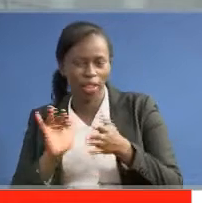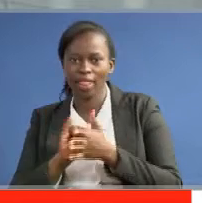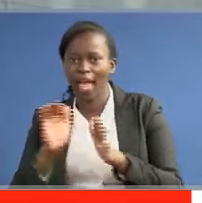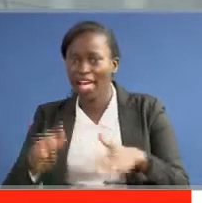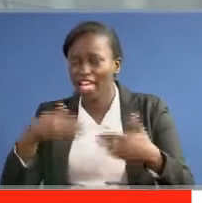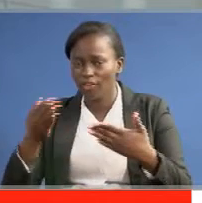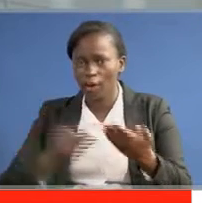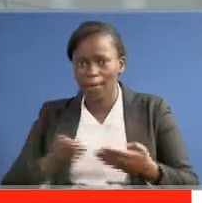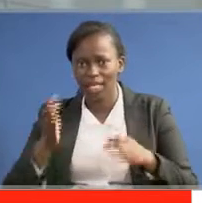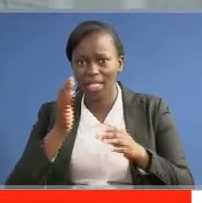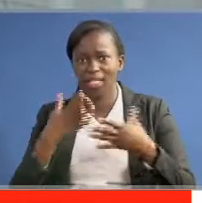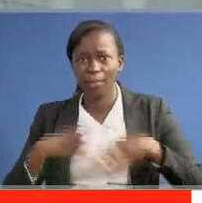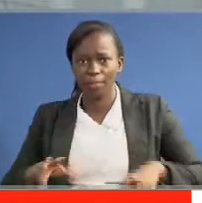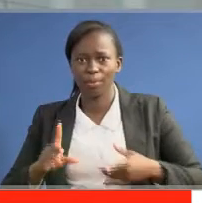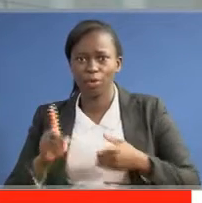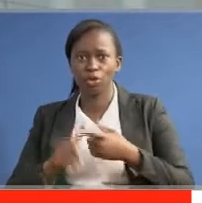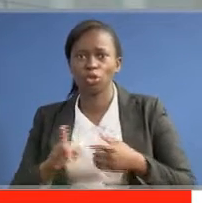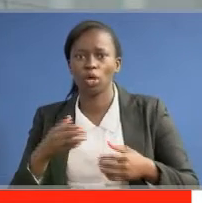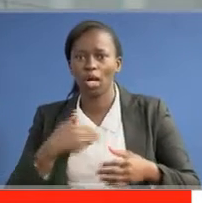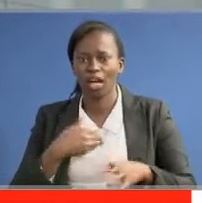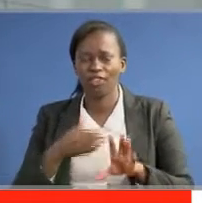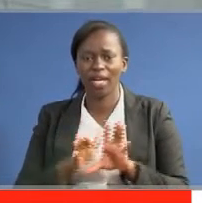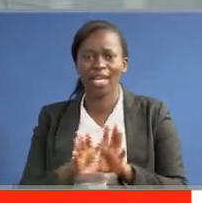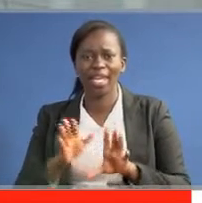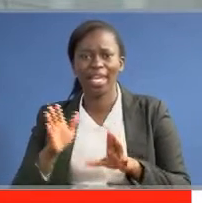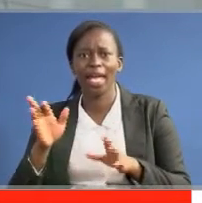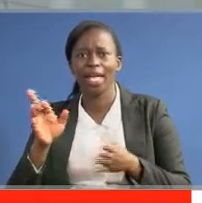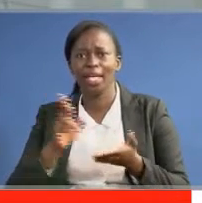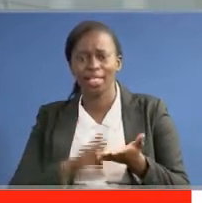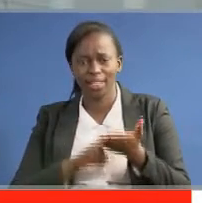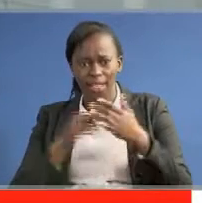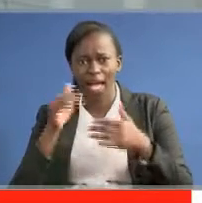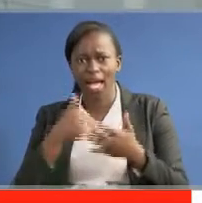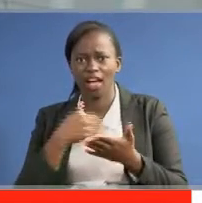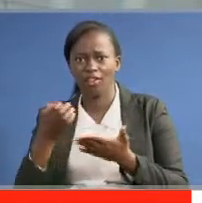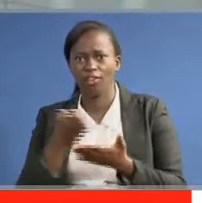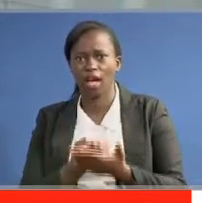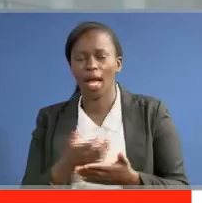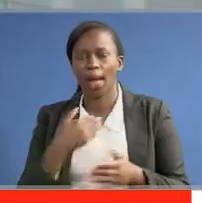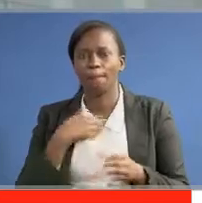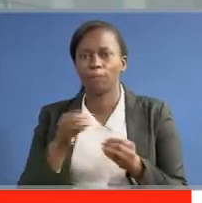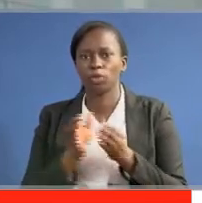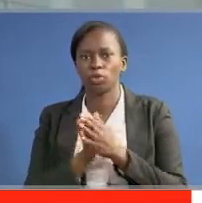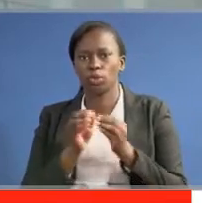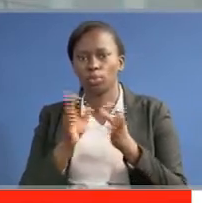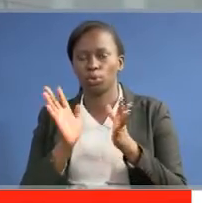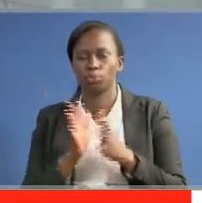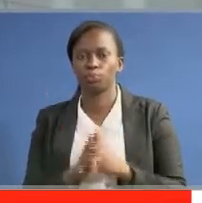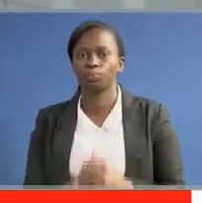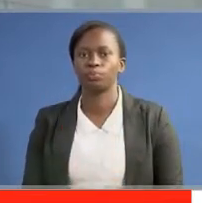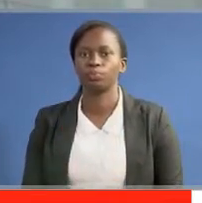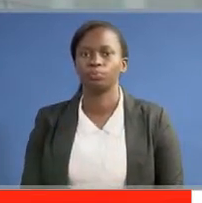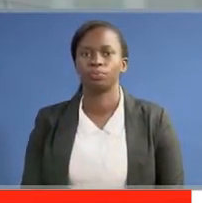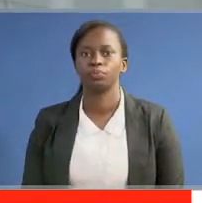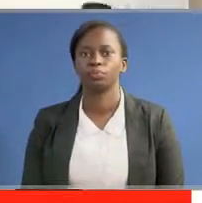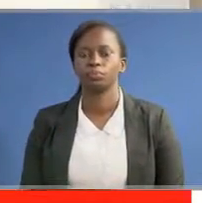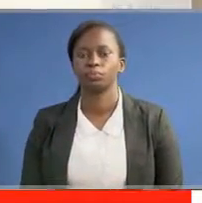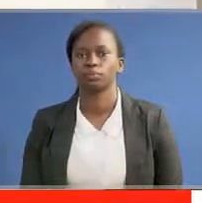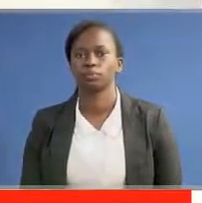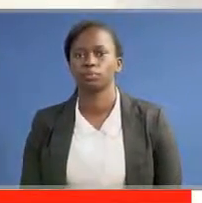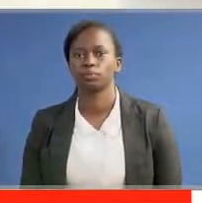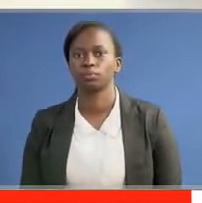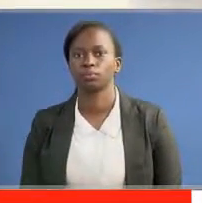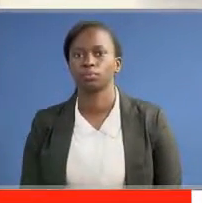kuwapa wanabiashara fursa ya kuboresha mapato. Mwihaki Njogu anatujuza zaidi.